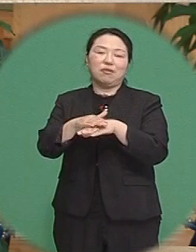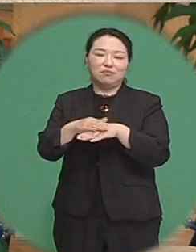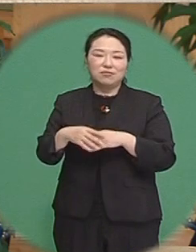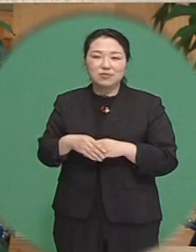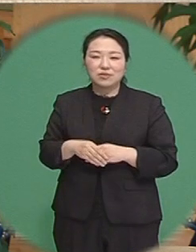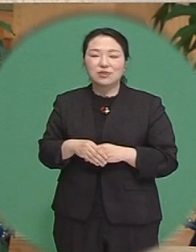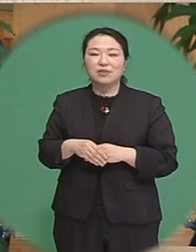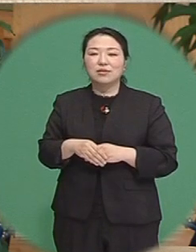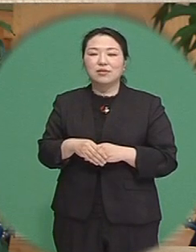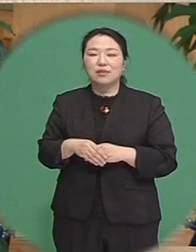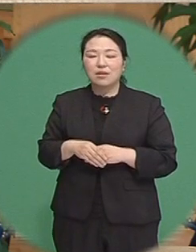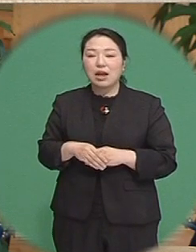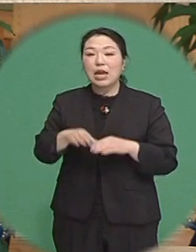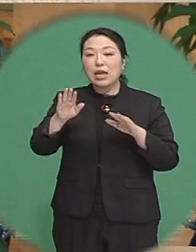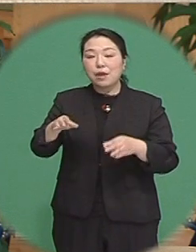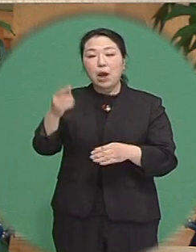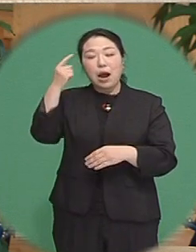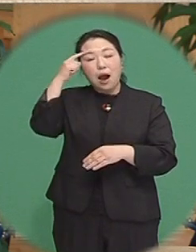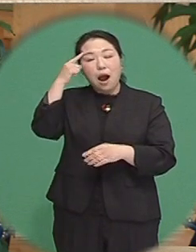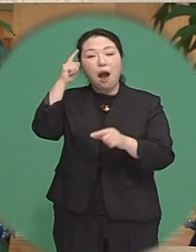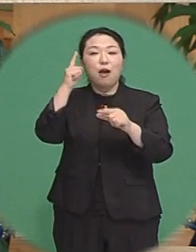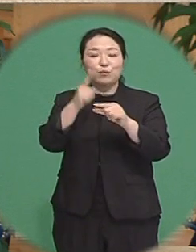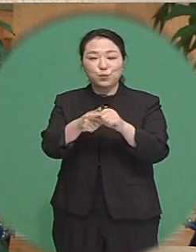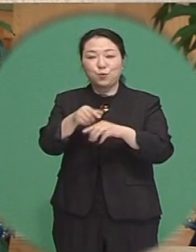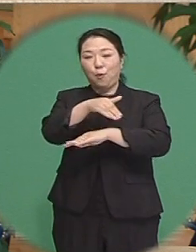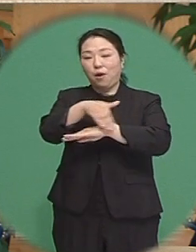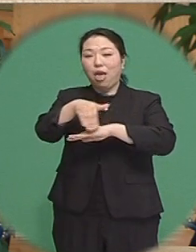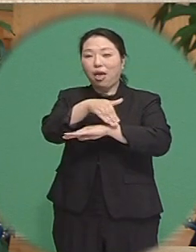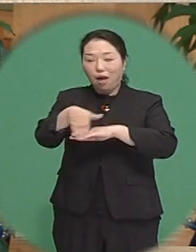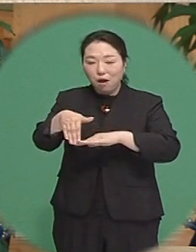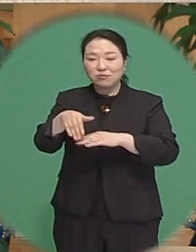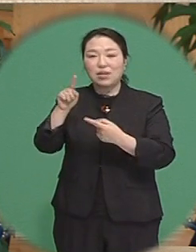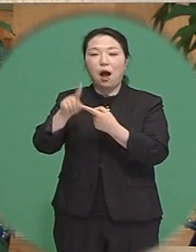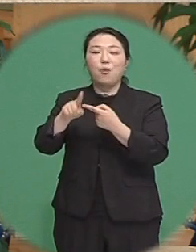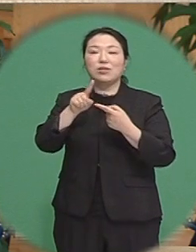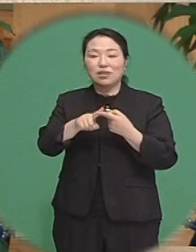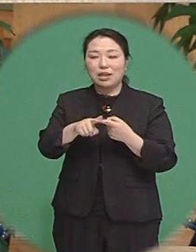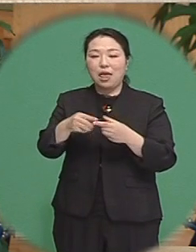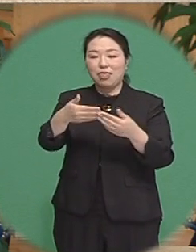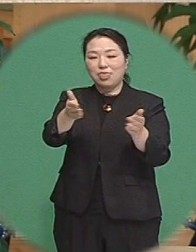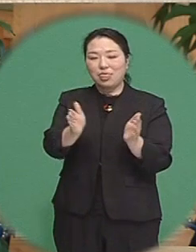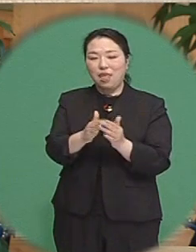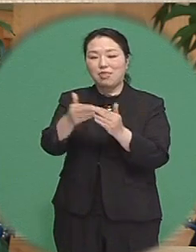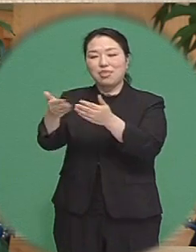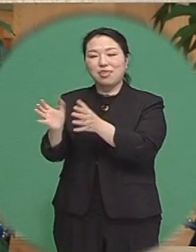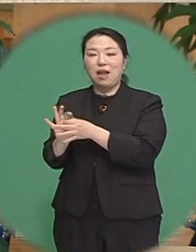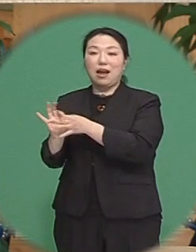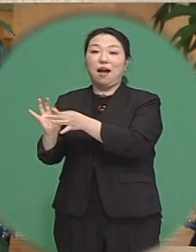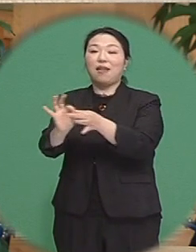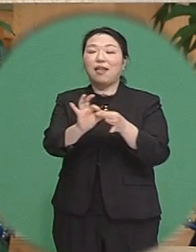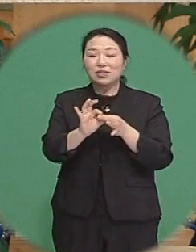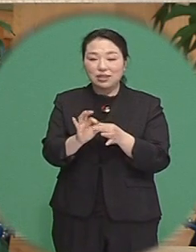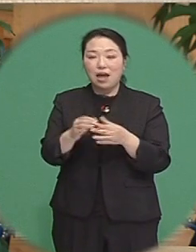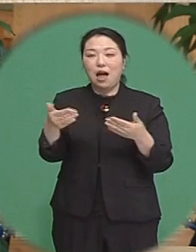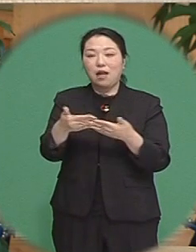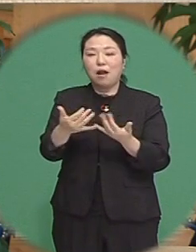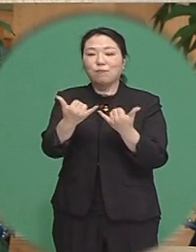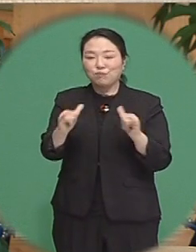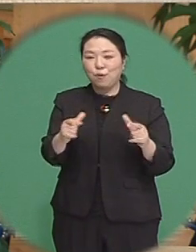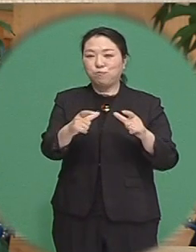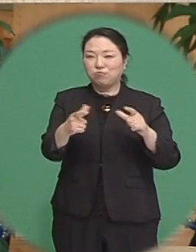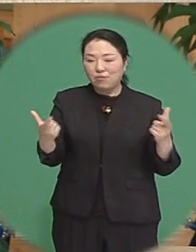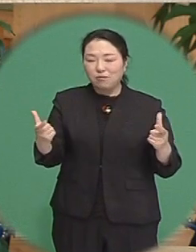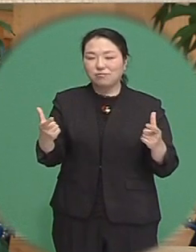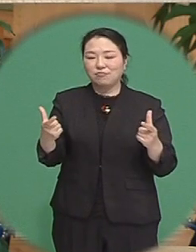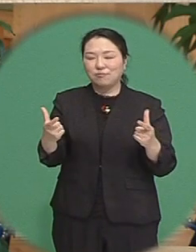業分野で策定中の新たな計画に基づき関係団体等と連携して担い手の確保育成に